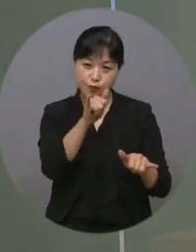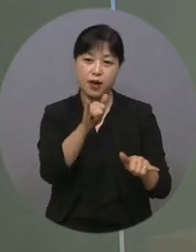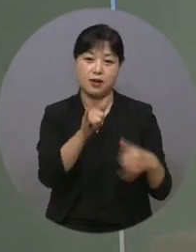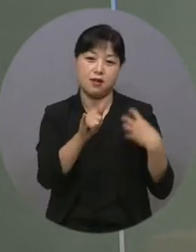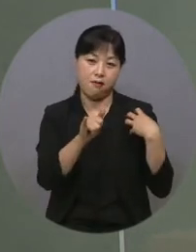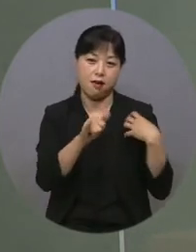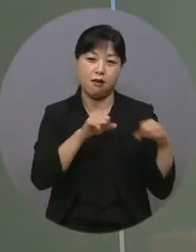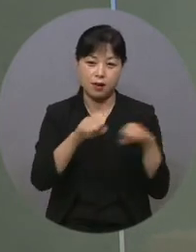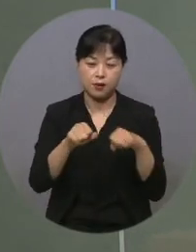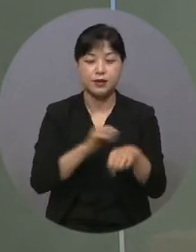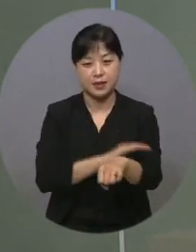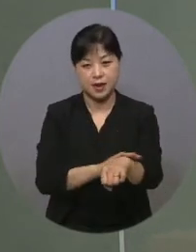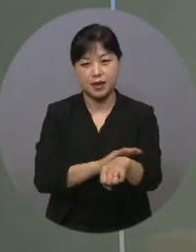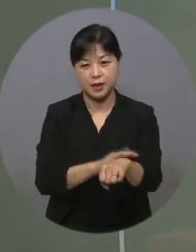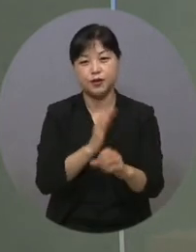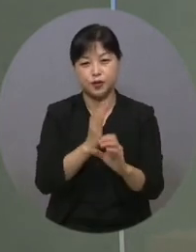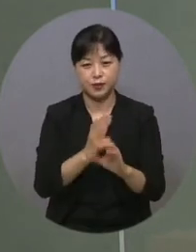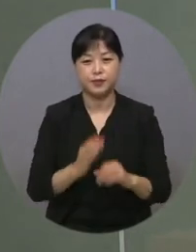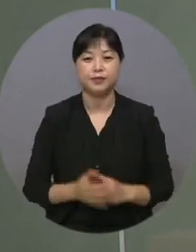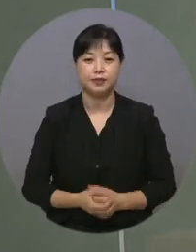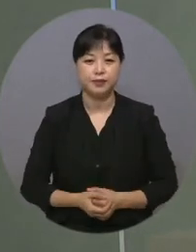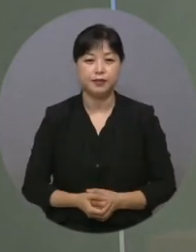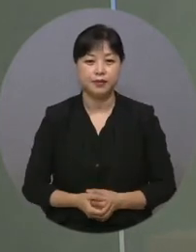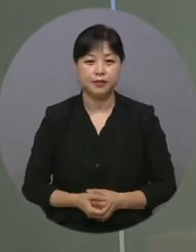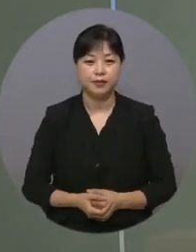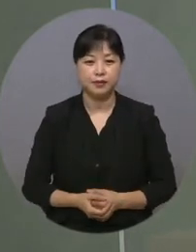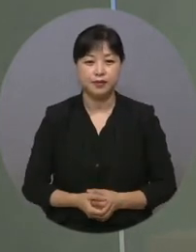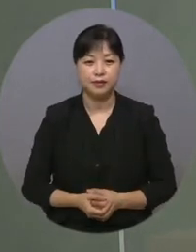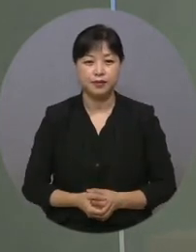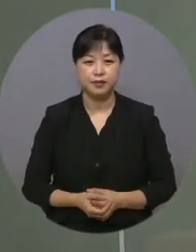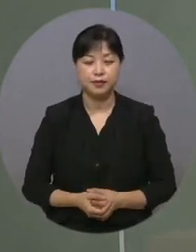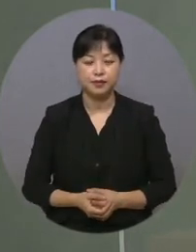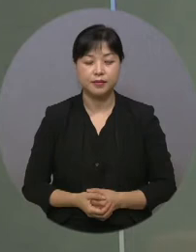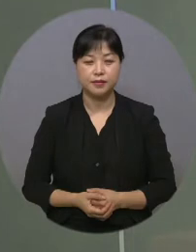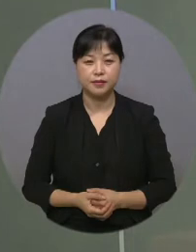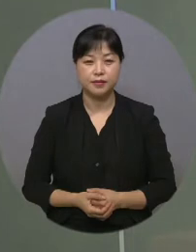하고 있습니다. 이런 것에 어떤